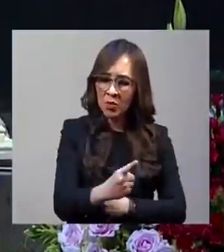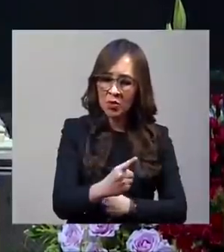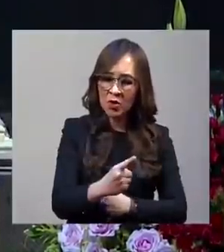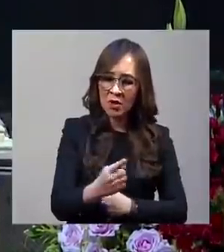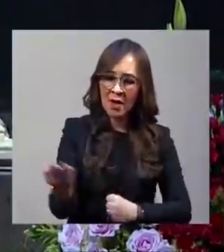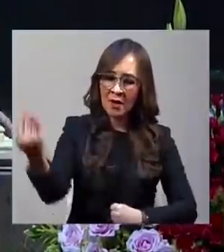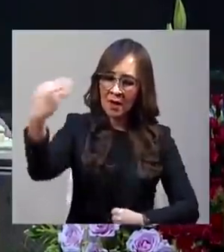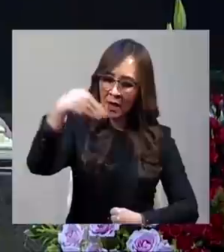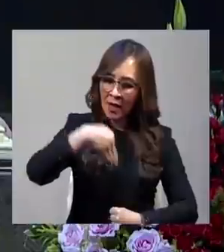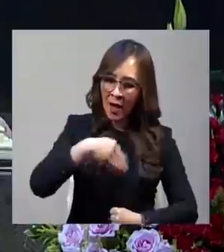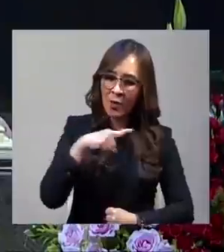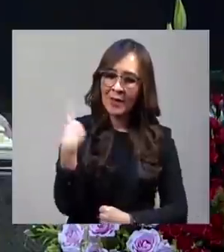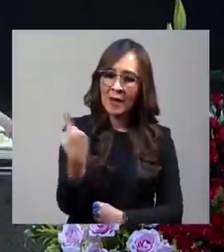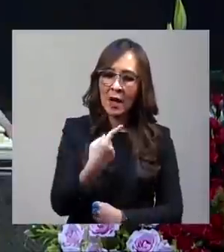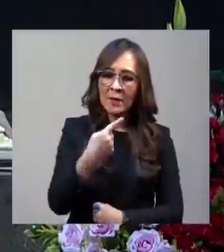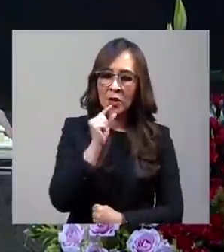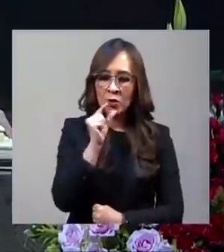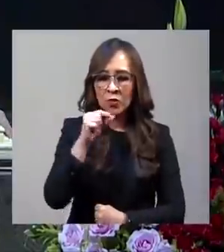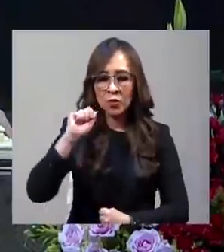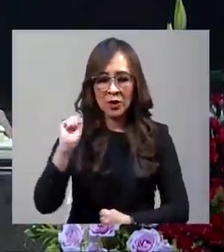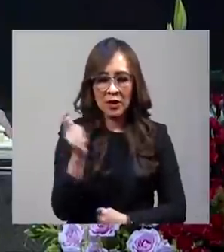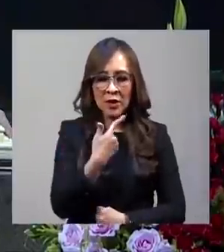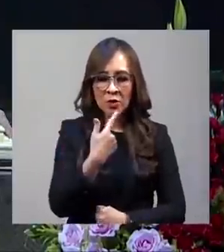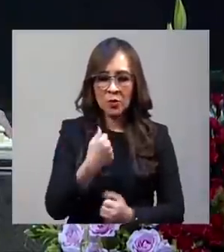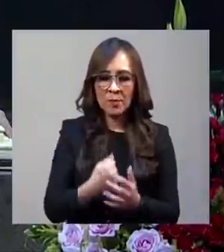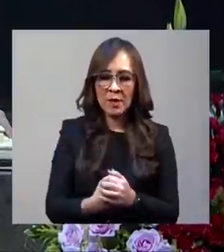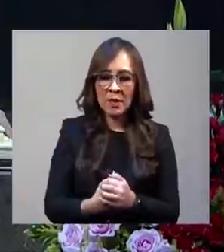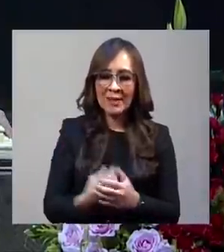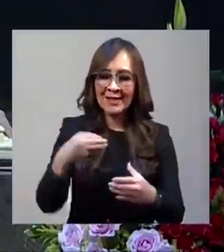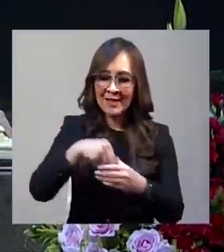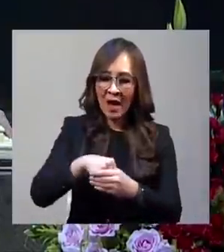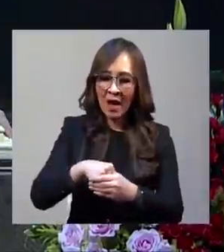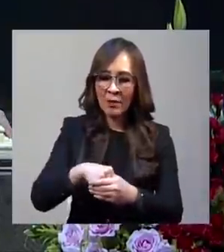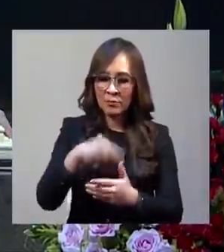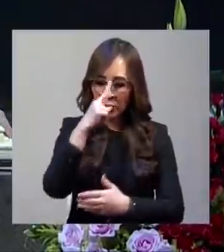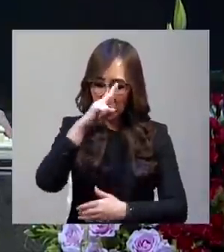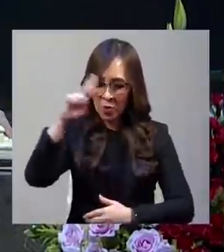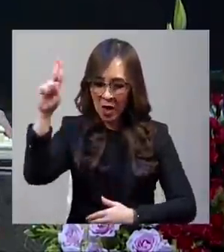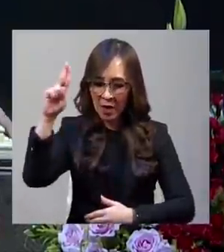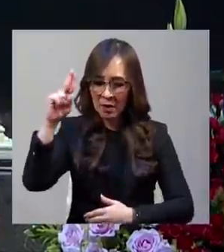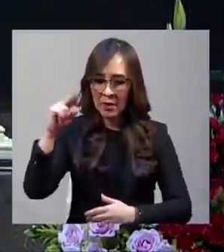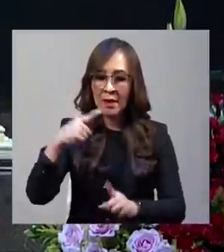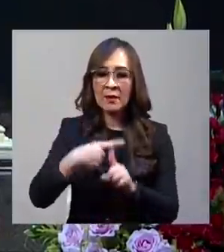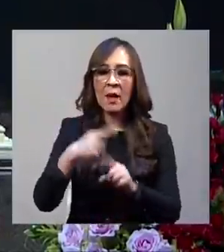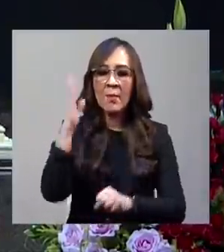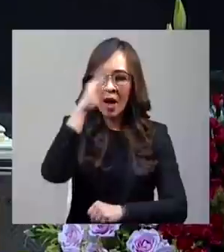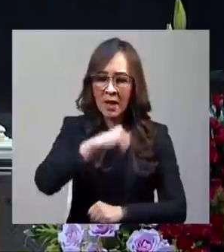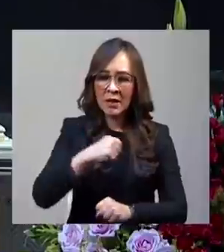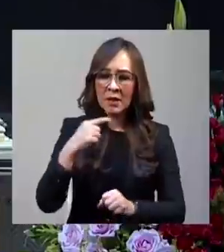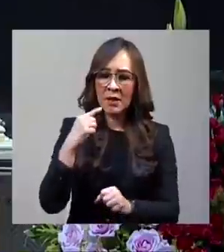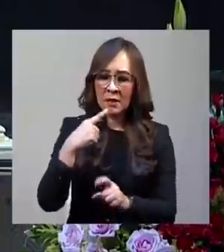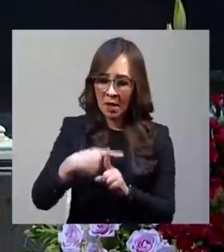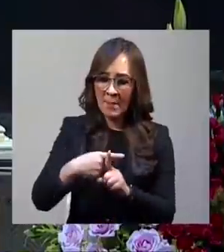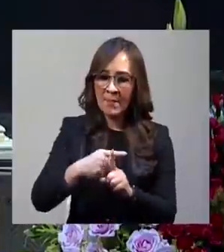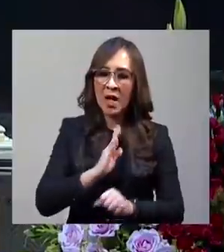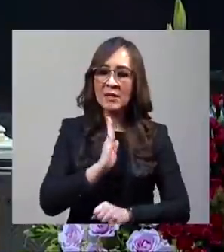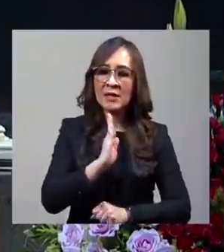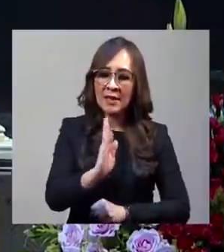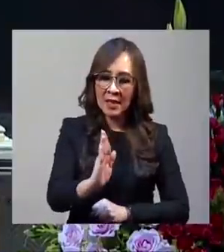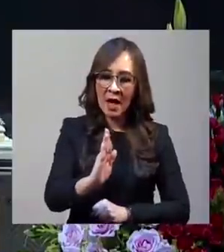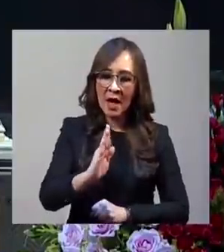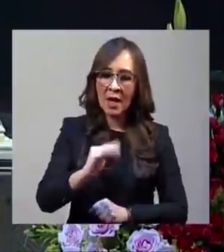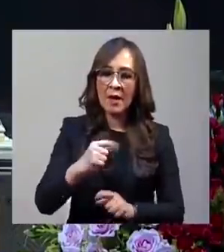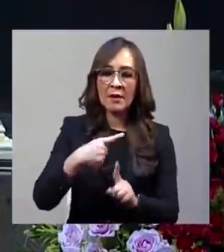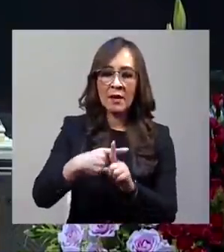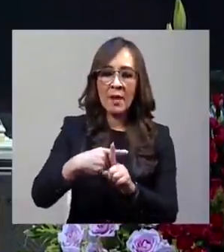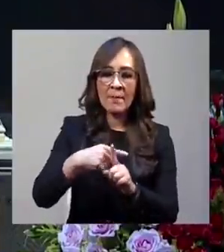kami untuk kami hidup dalam anugerah Tuhan. Makin hari makin kuat, makin hari makin setia, makin hari makin maju, makin